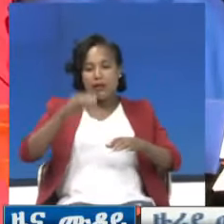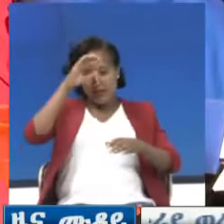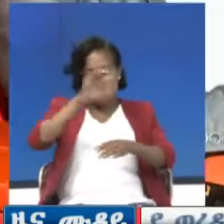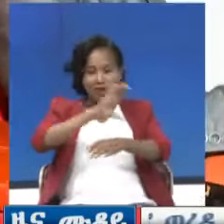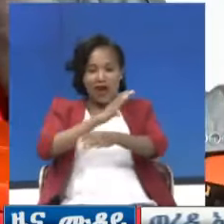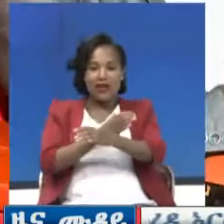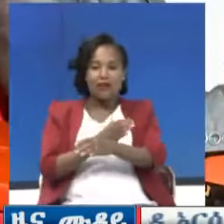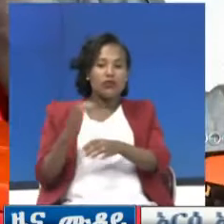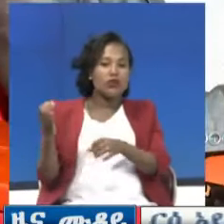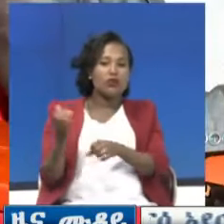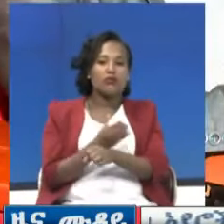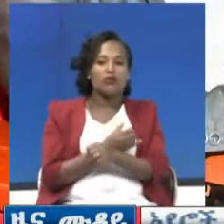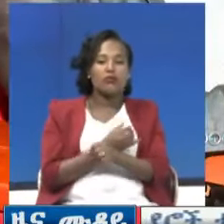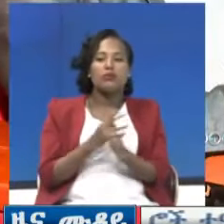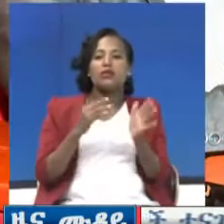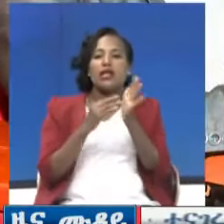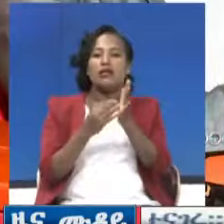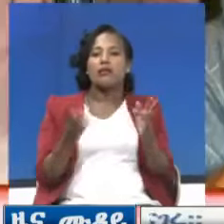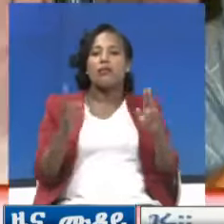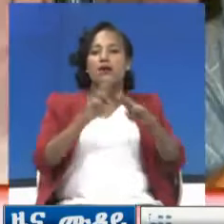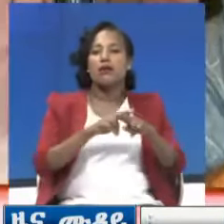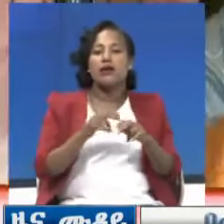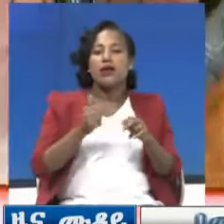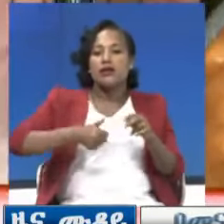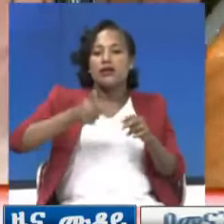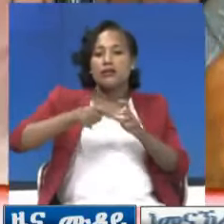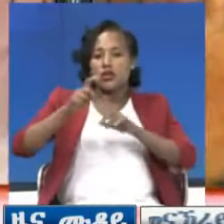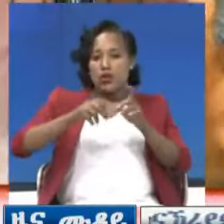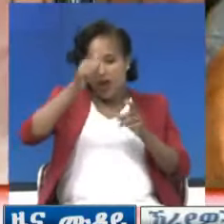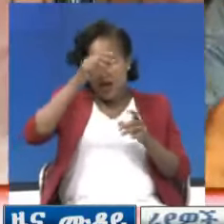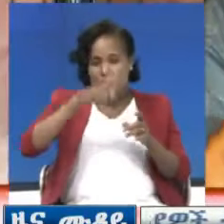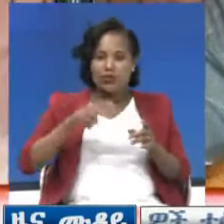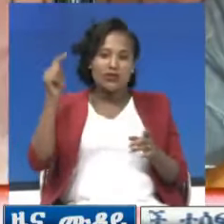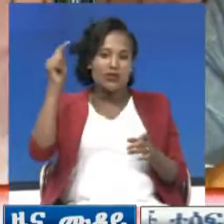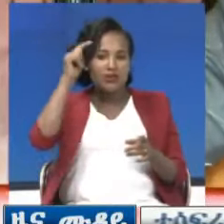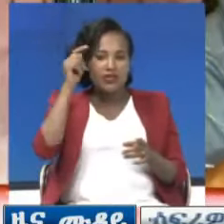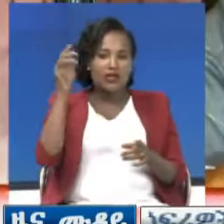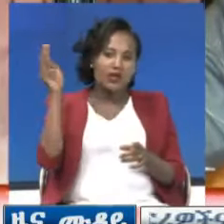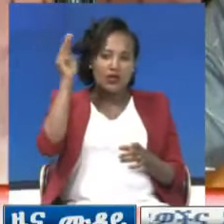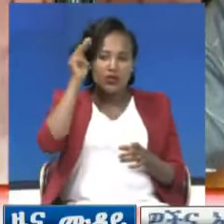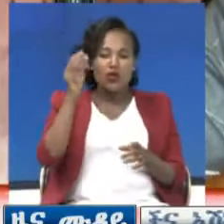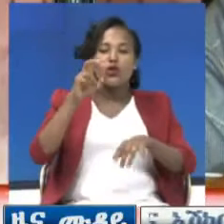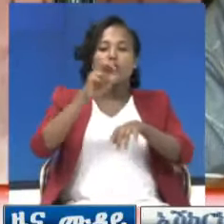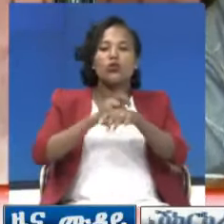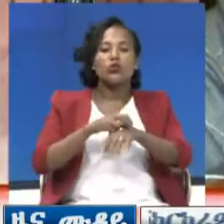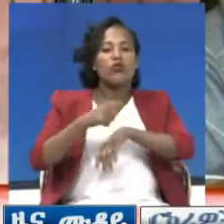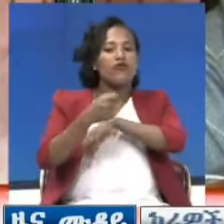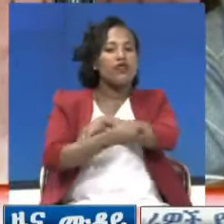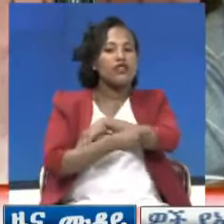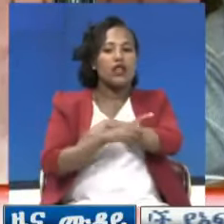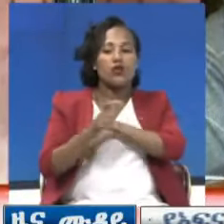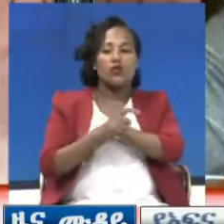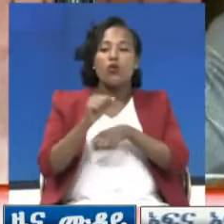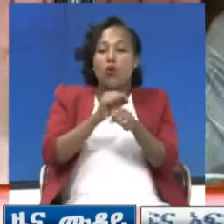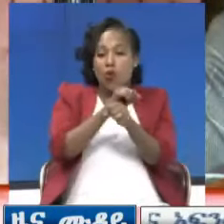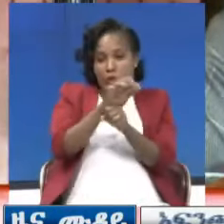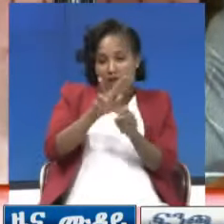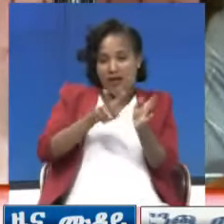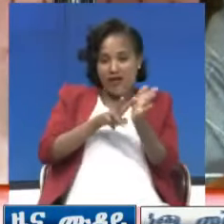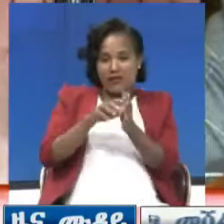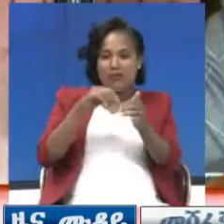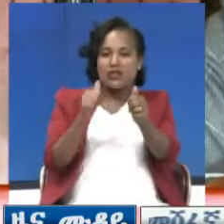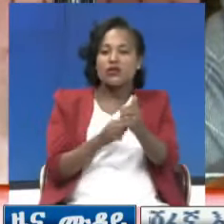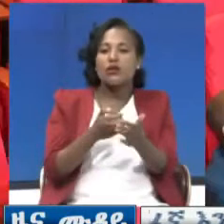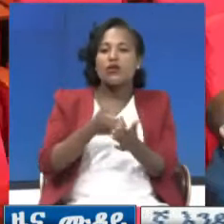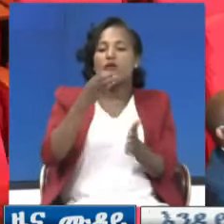መነሳቱን በማሳያነት በማቅረብ የአማራ ክልል ርዕሰ መስተዳደር አቶ ተመስገን ጥሩነህ የወቅቱ ፈተና የሆነውን የኮሮና ቫይረስ የሚያስከትለውን